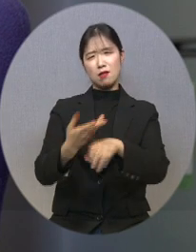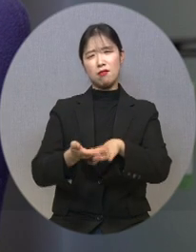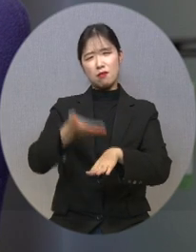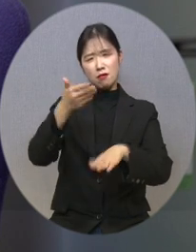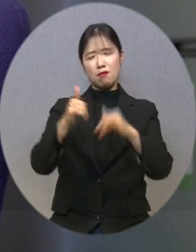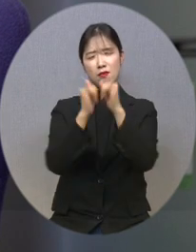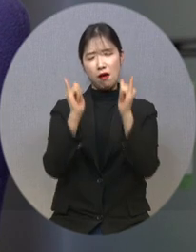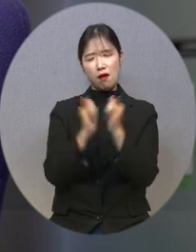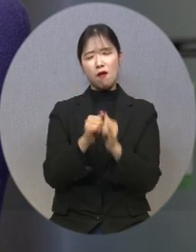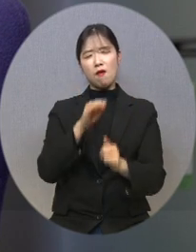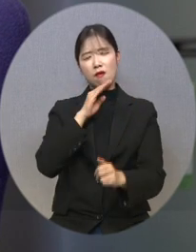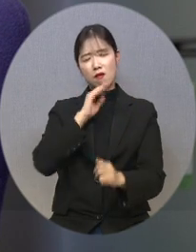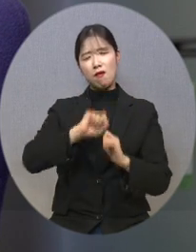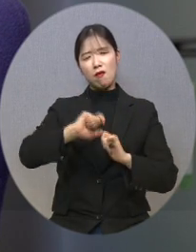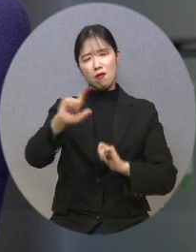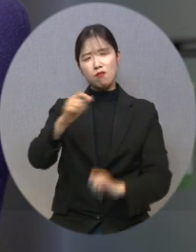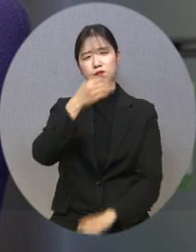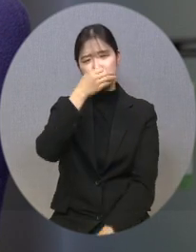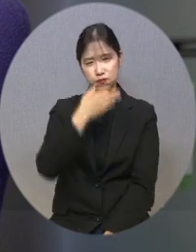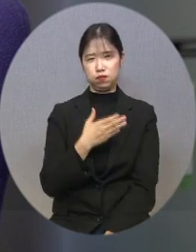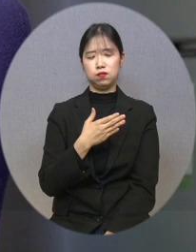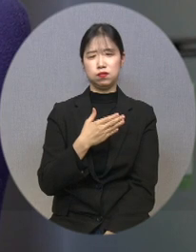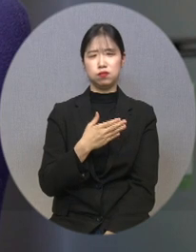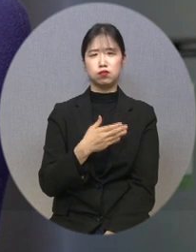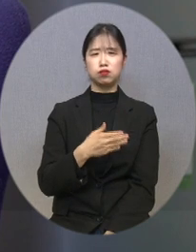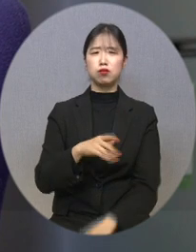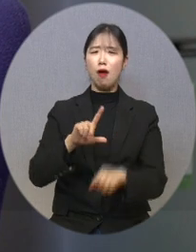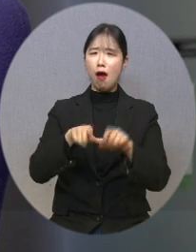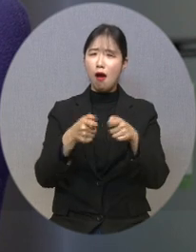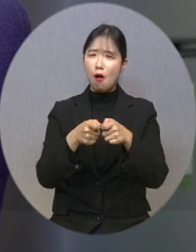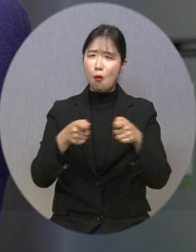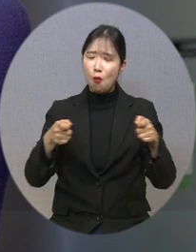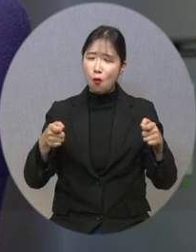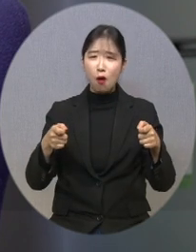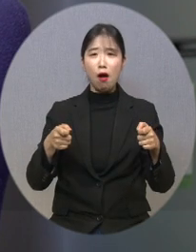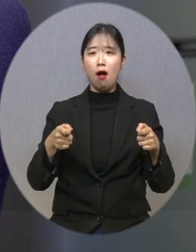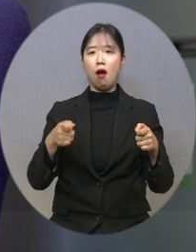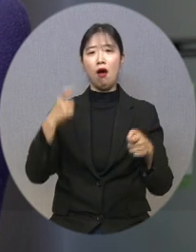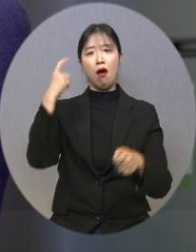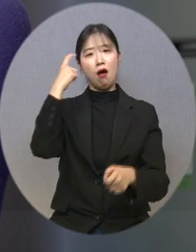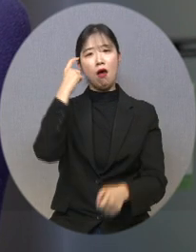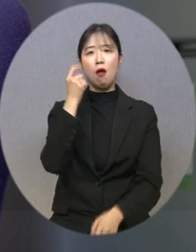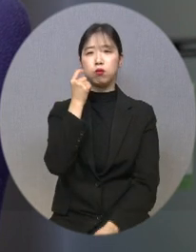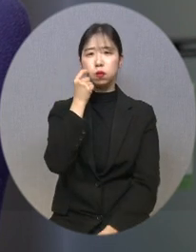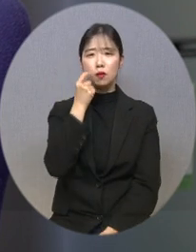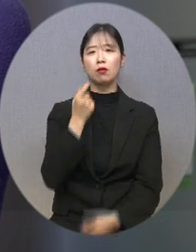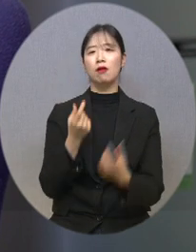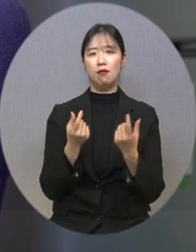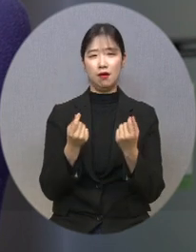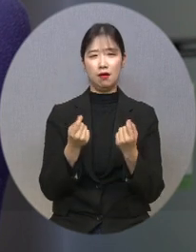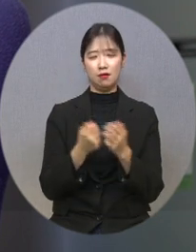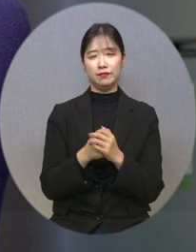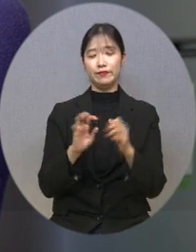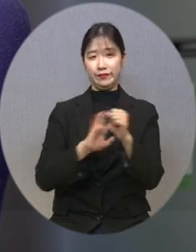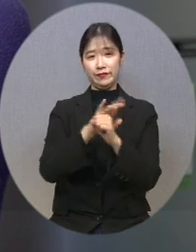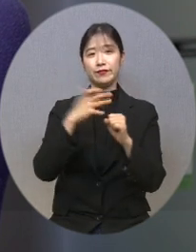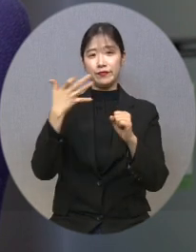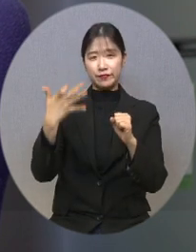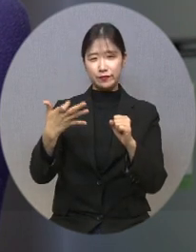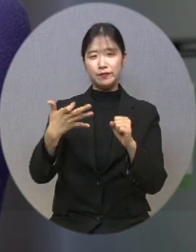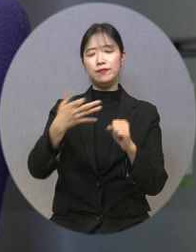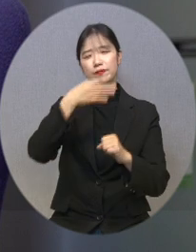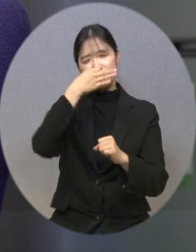전반적으로 많이 힘들어졌습니다. 이렇게 길어질지는 어느 누구도 생각 못했을 겁니다.